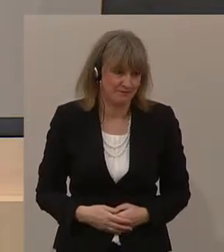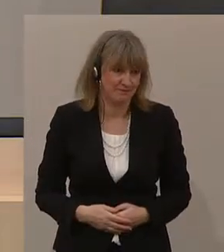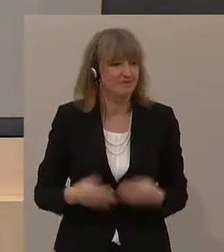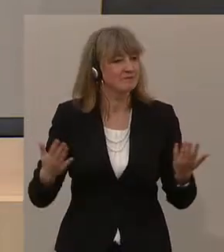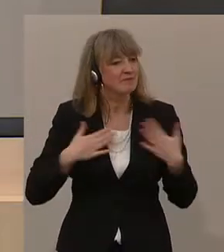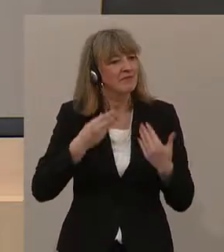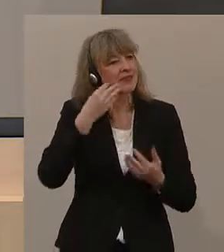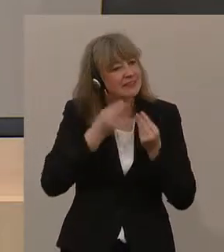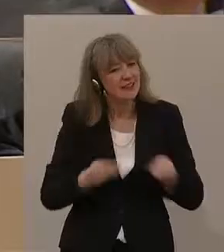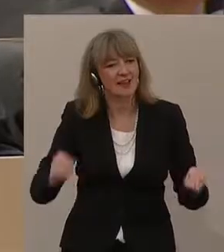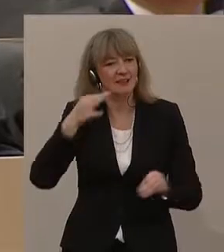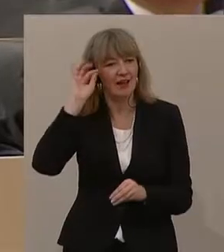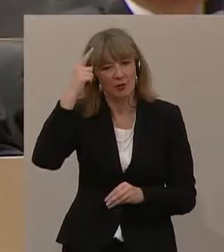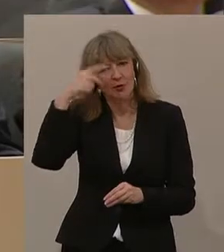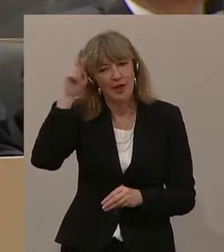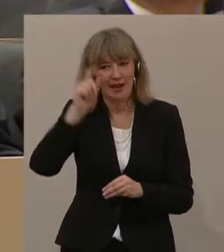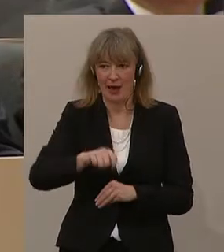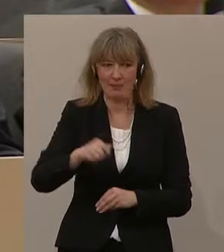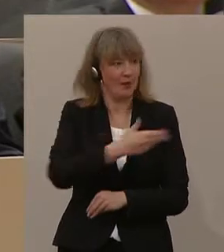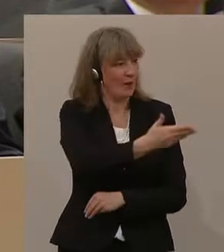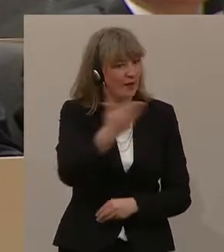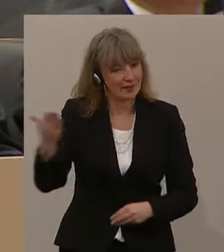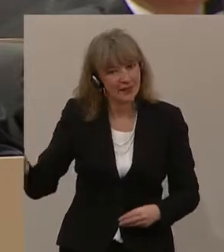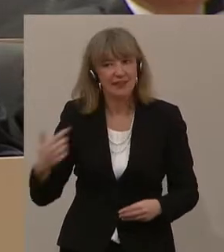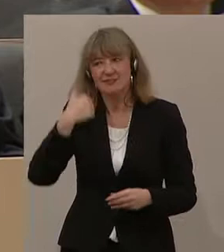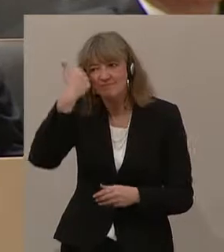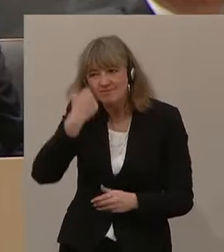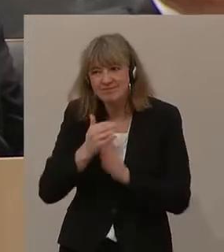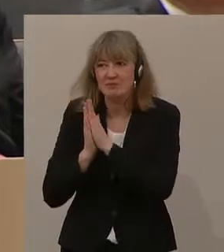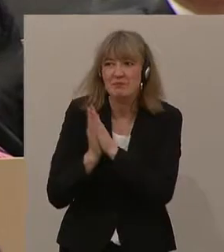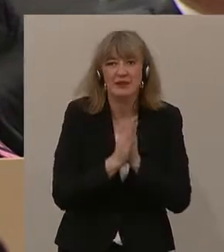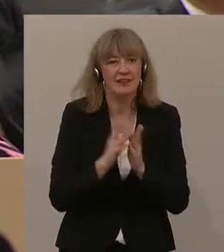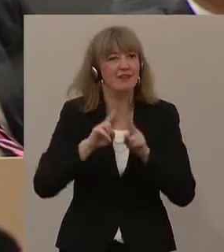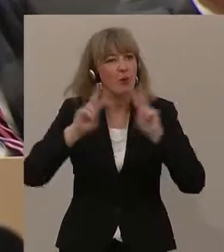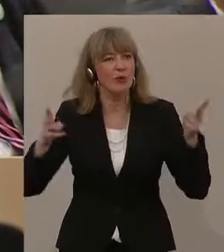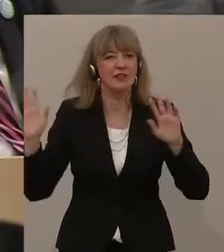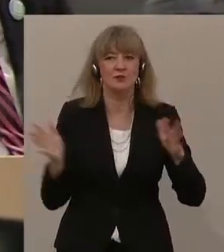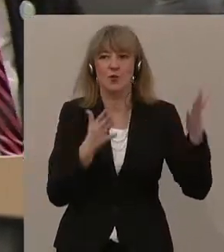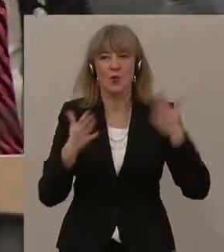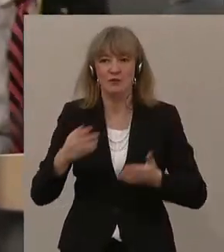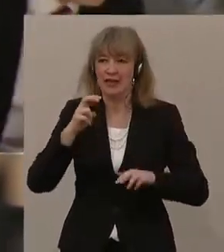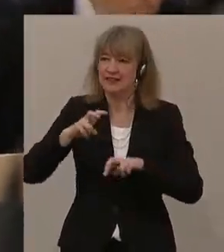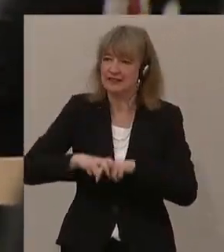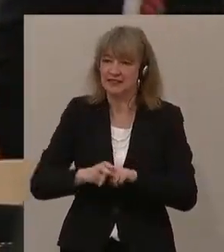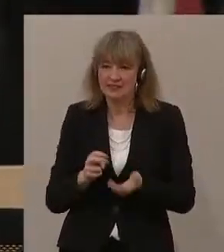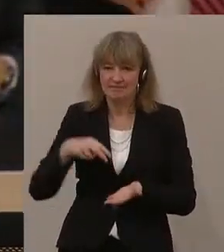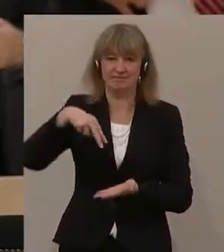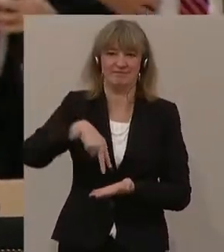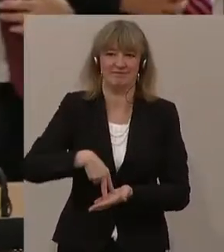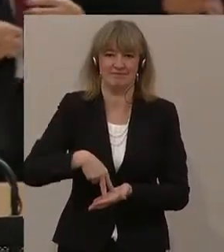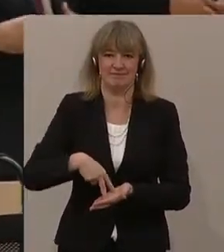Meine sehr geehrten Damen und Herren Abgeordnete, ich bitte Sie nun, für die Bundeshymne sich von den Sitzen zu erheben.